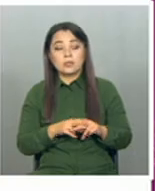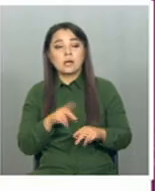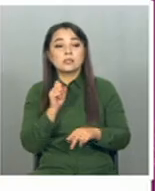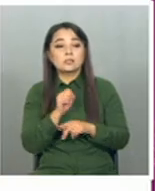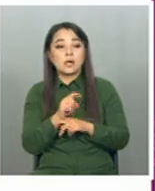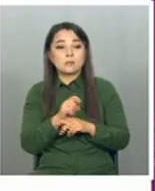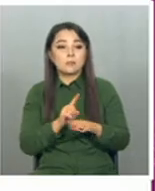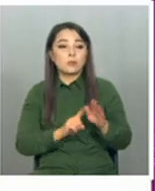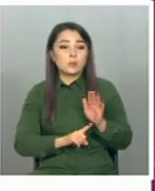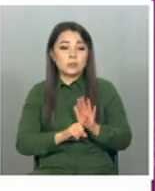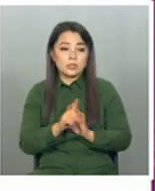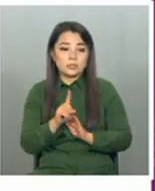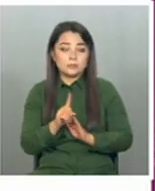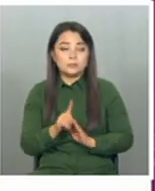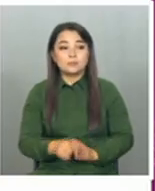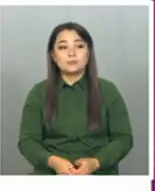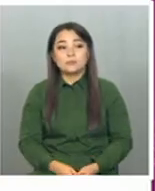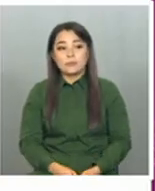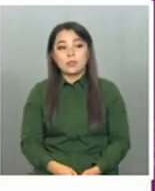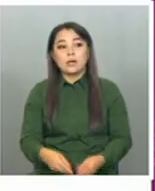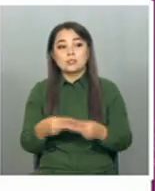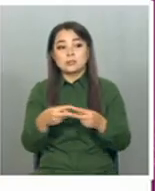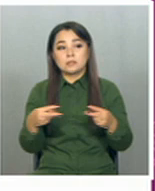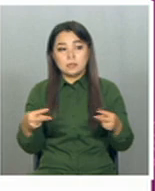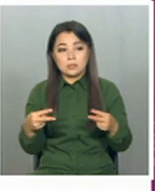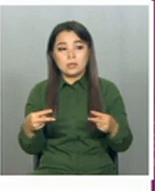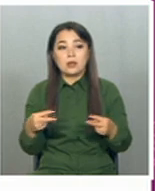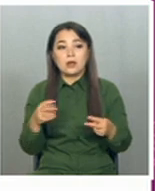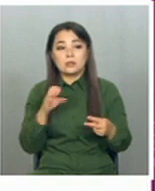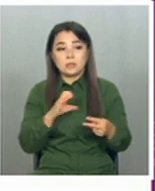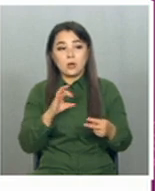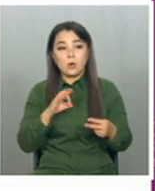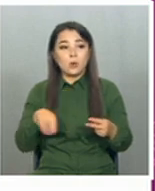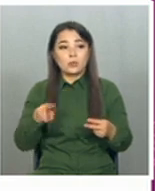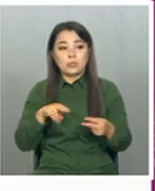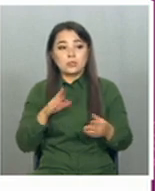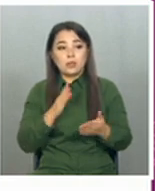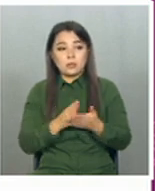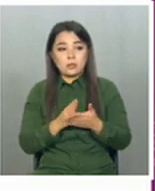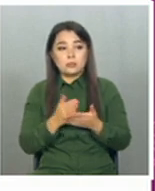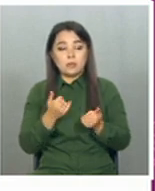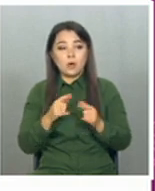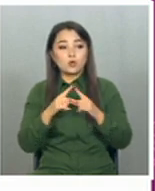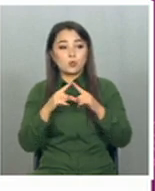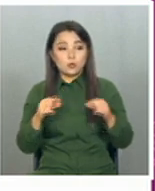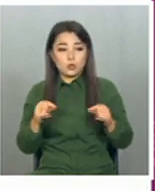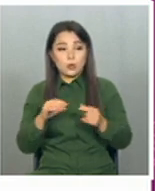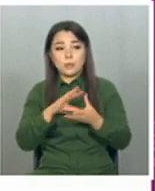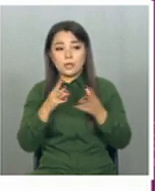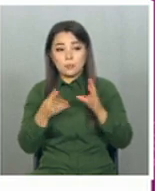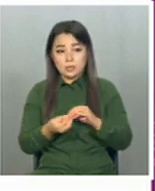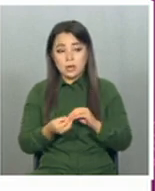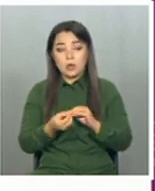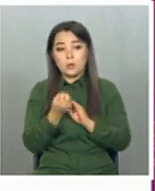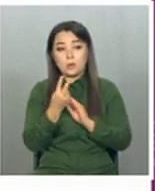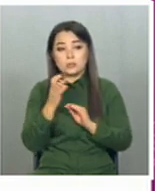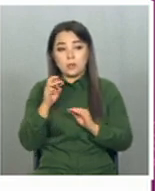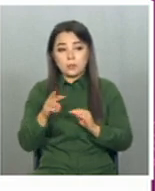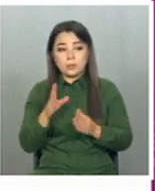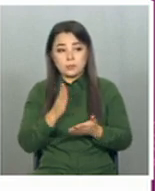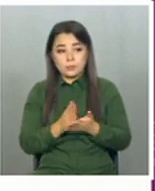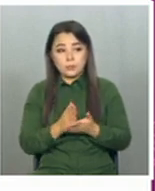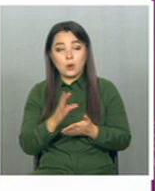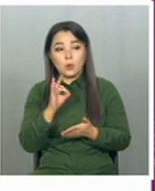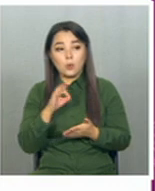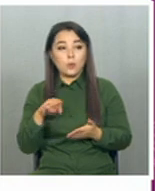тапсырмаға көшейік. Тең қабырғалы COD үш бұрышының периметрі 12 сантиметр.